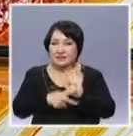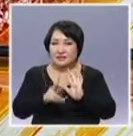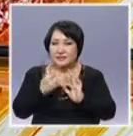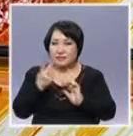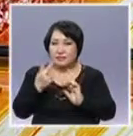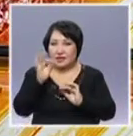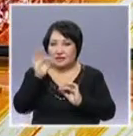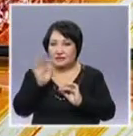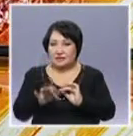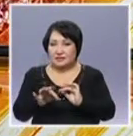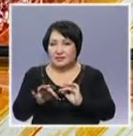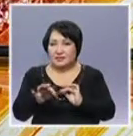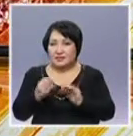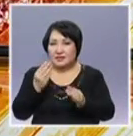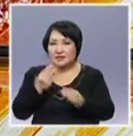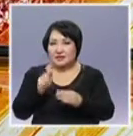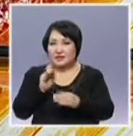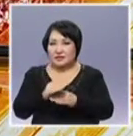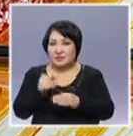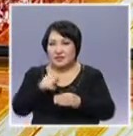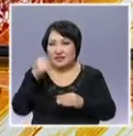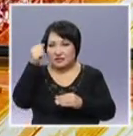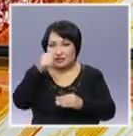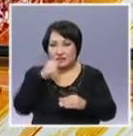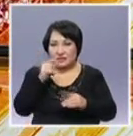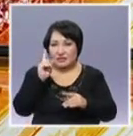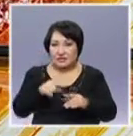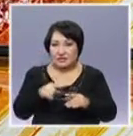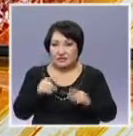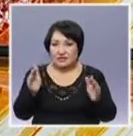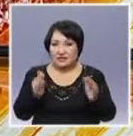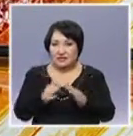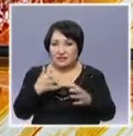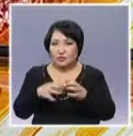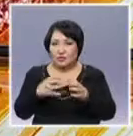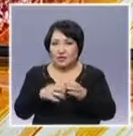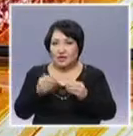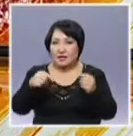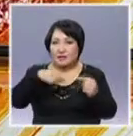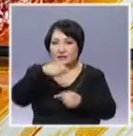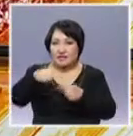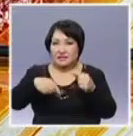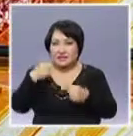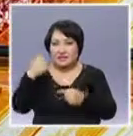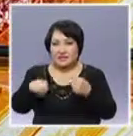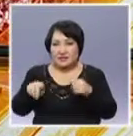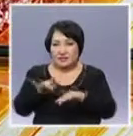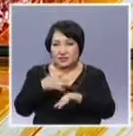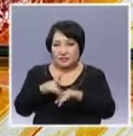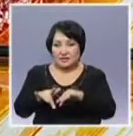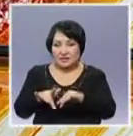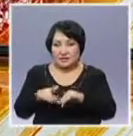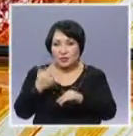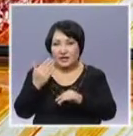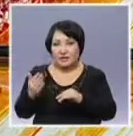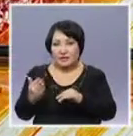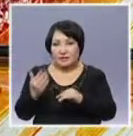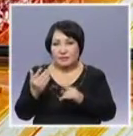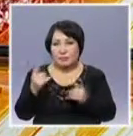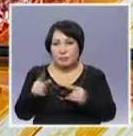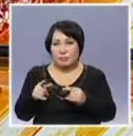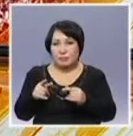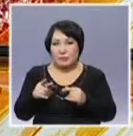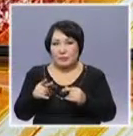мысалы, былтырғы жылдан білесіз, қазір шағын орта бизнесті басқаша есептейді. Оларға критерий бұрын жаңағы